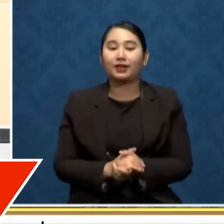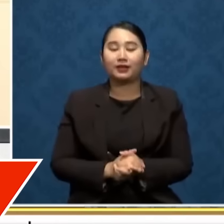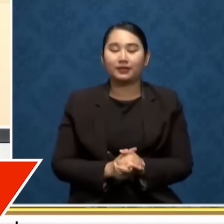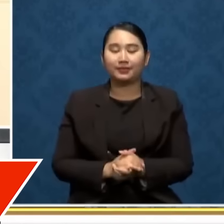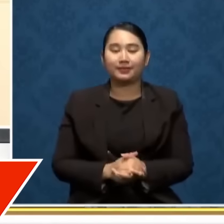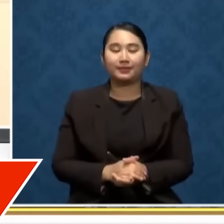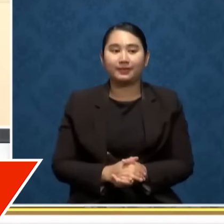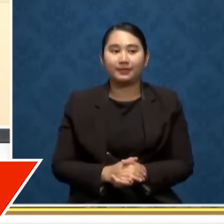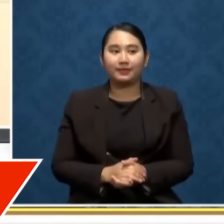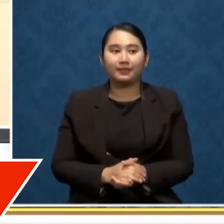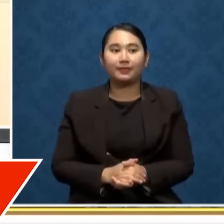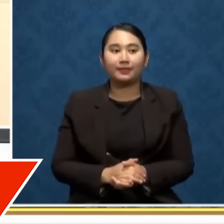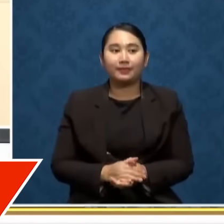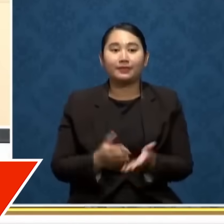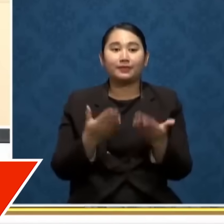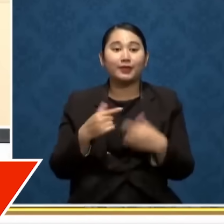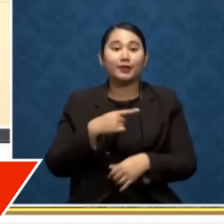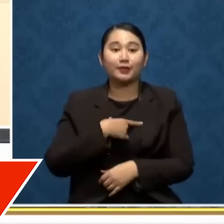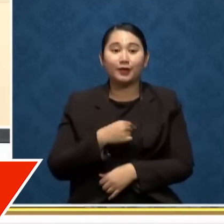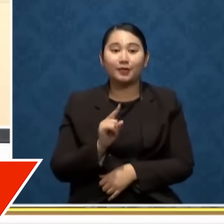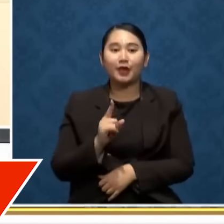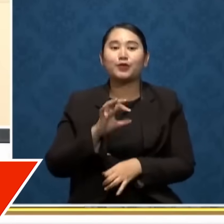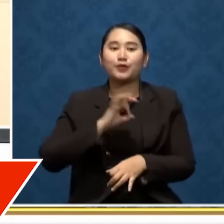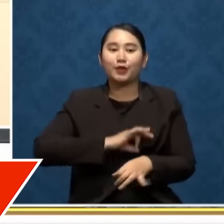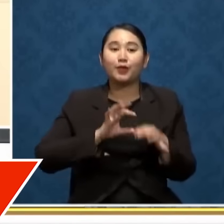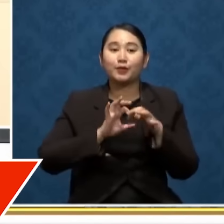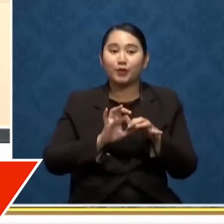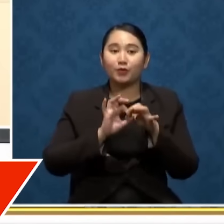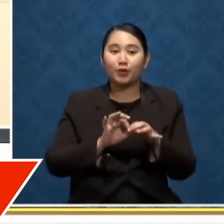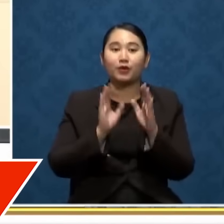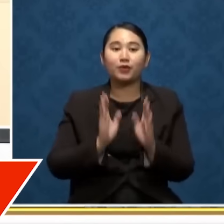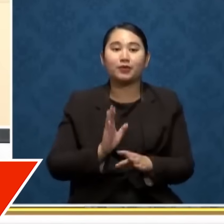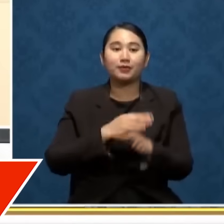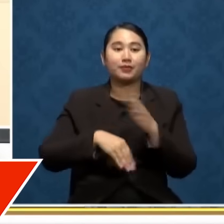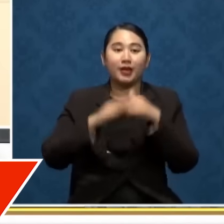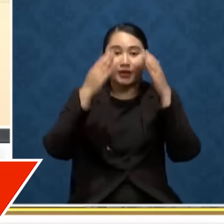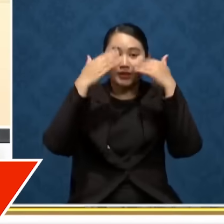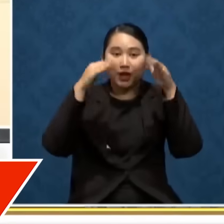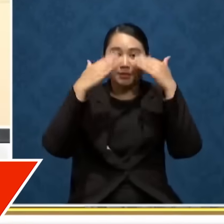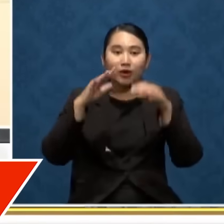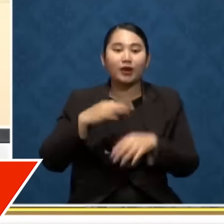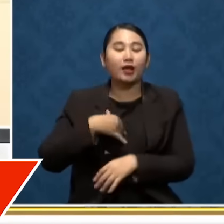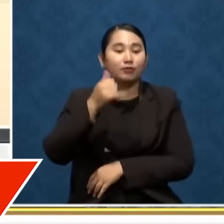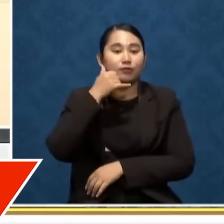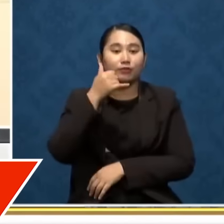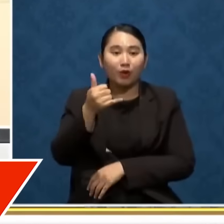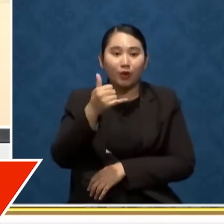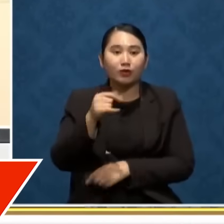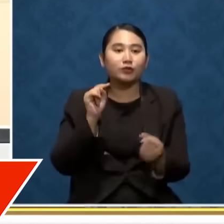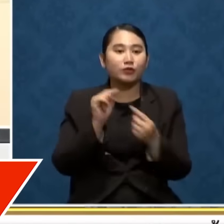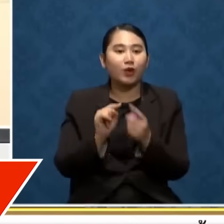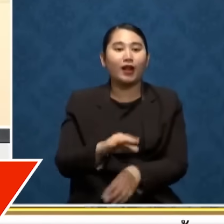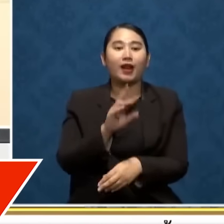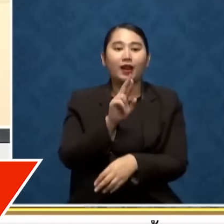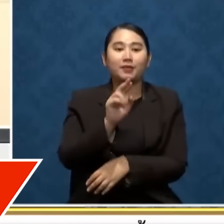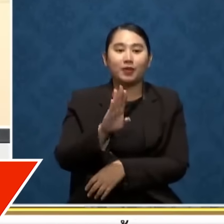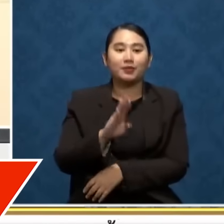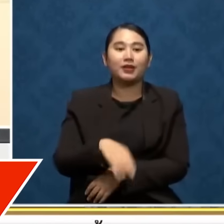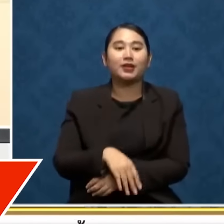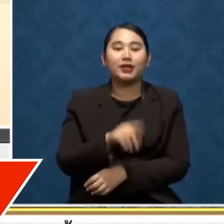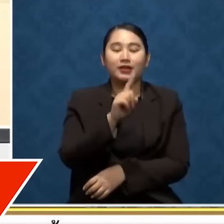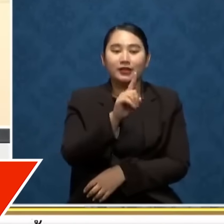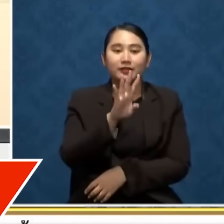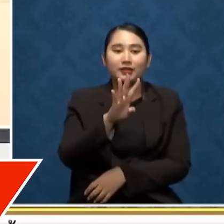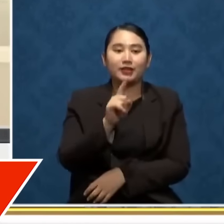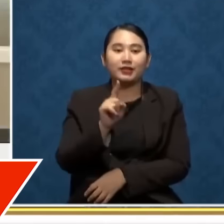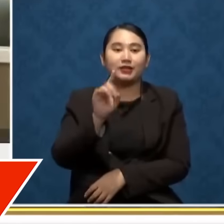และอีกอันนึงครับที่เอ็ดชอบมากคือท่านห่วงใยผู้ที่เป็นพิการทางสายตาOEDได้เข้าไปโทรศัพท์ครับมีเดซี่ไอ้1414ครับไปรับ